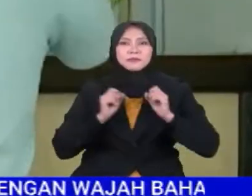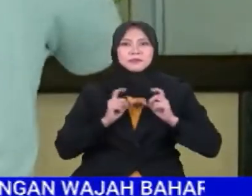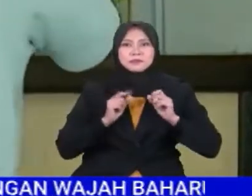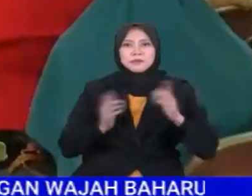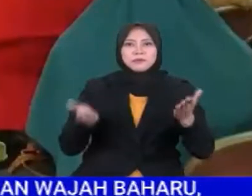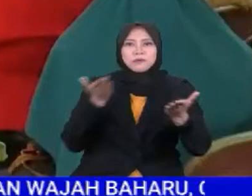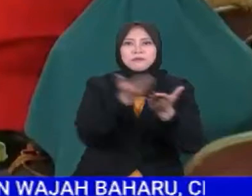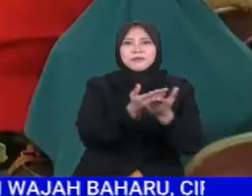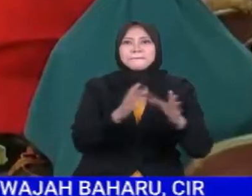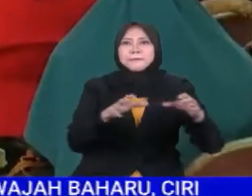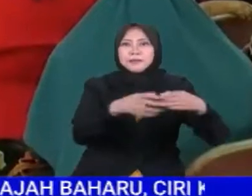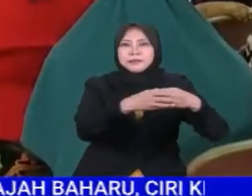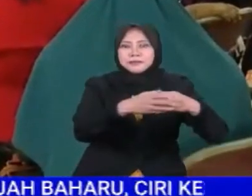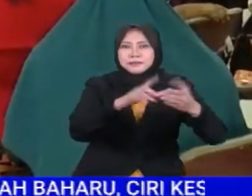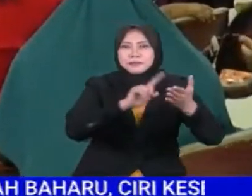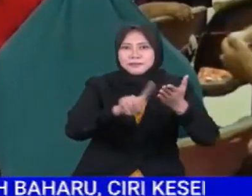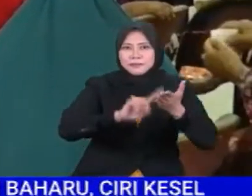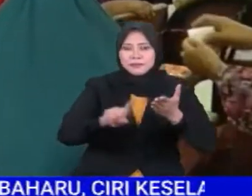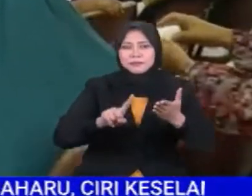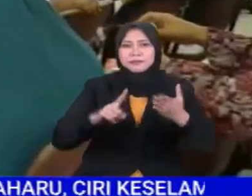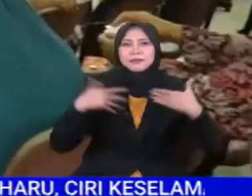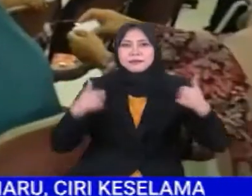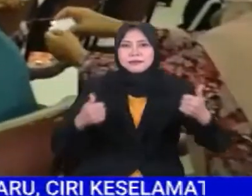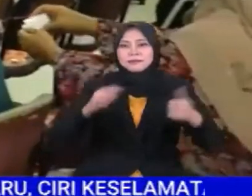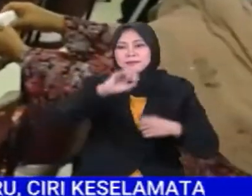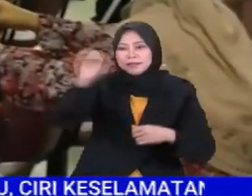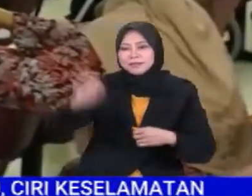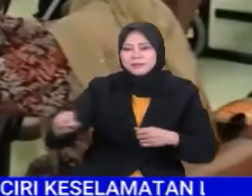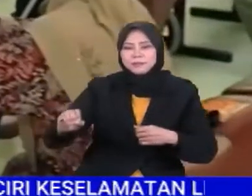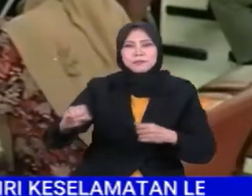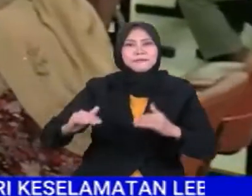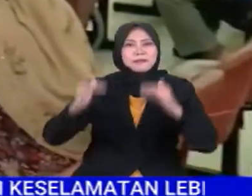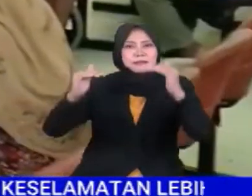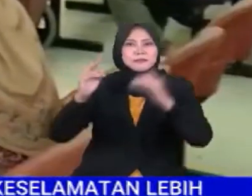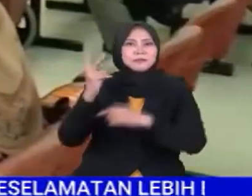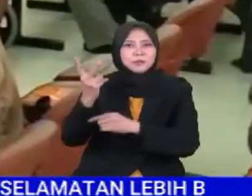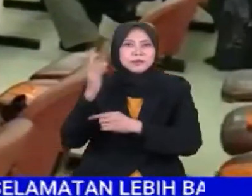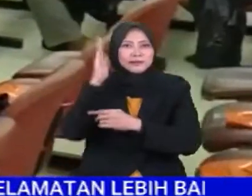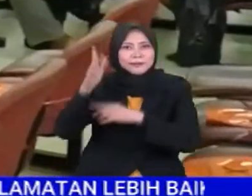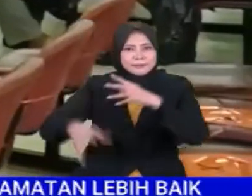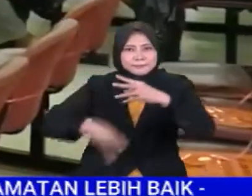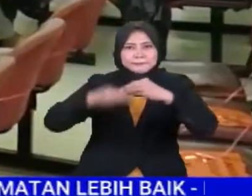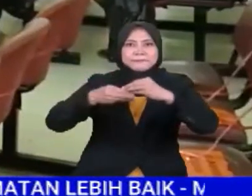swasta yang menawarkan pakej saringan rangsangan dengan diskaun dalam fasa kedua akan ditambah.